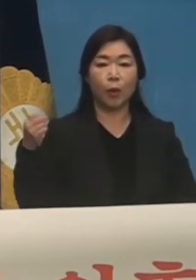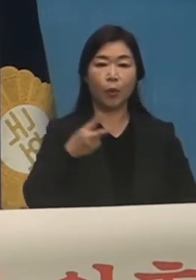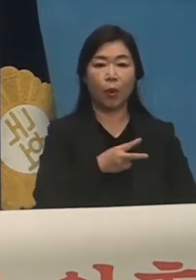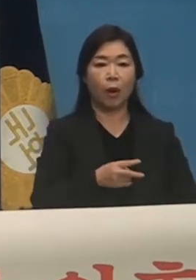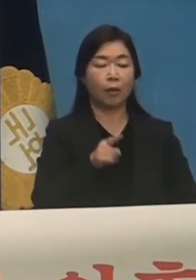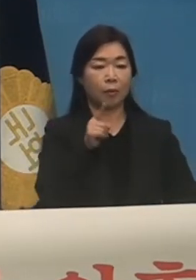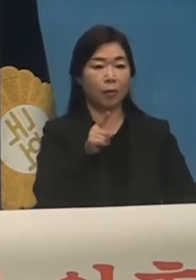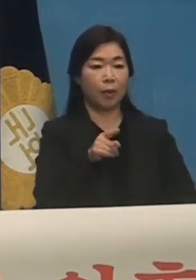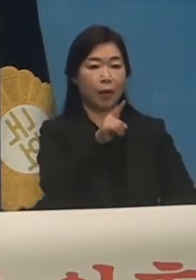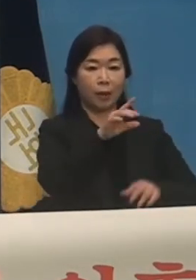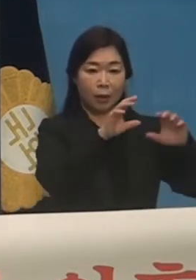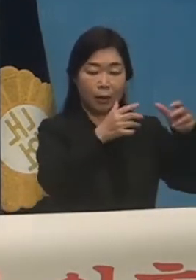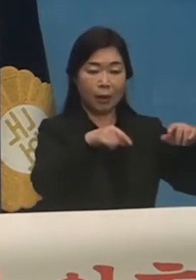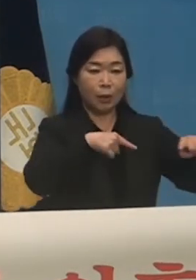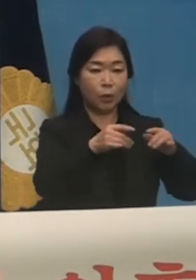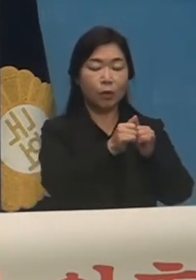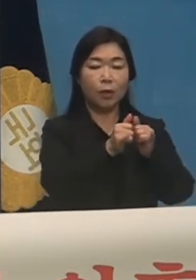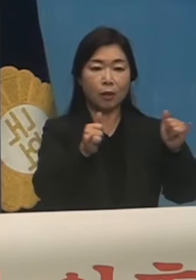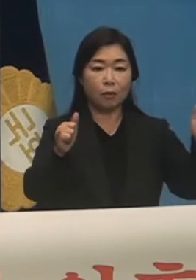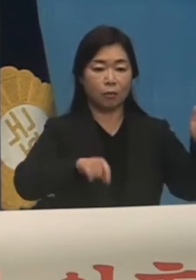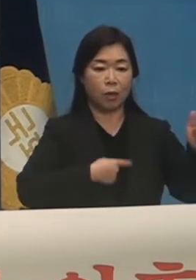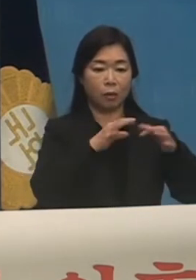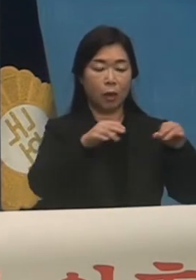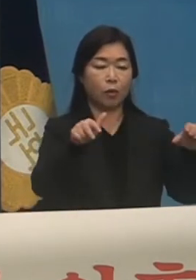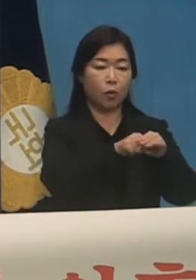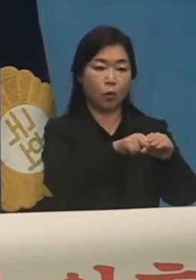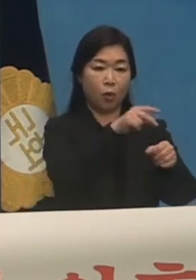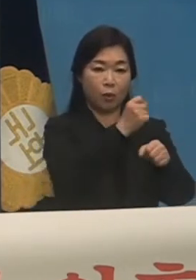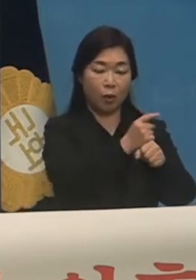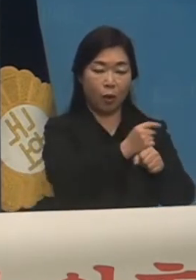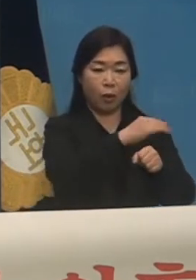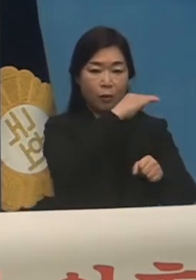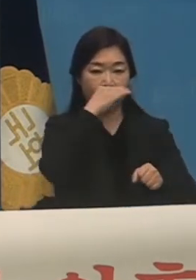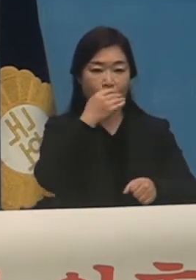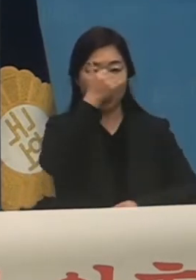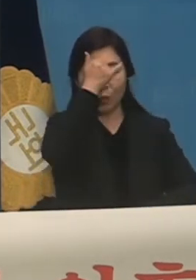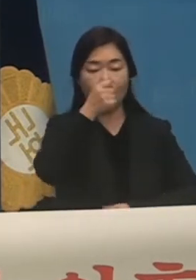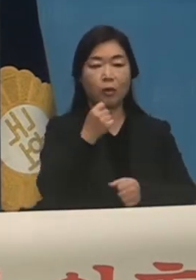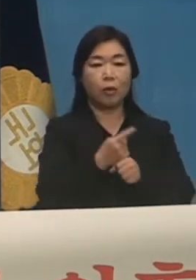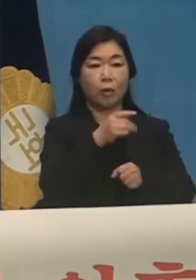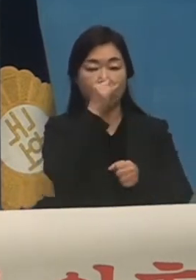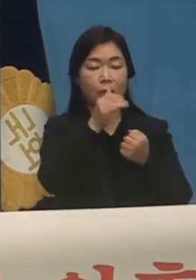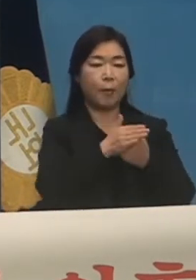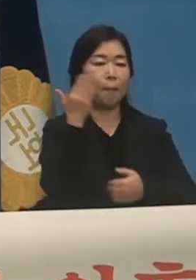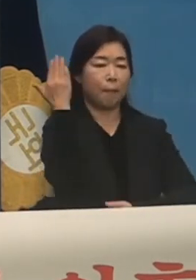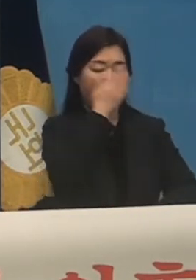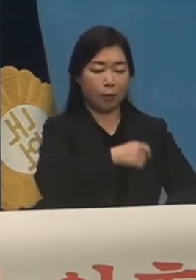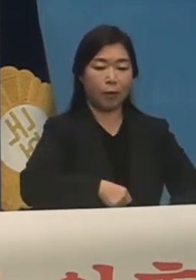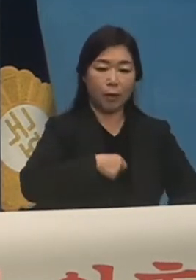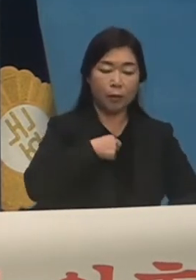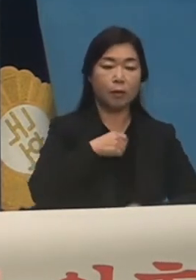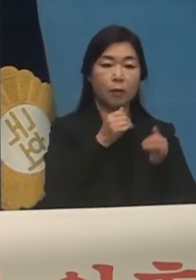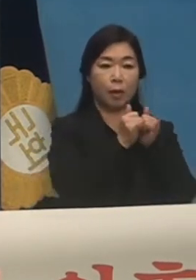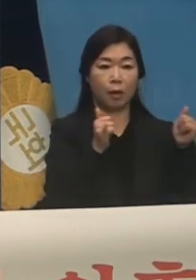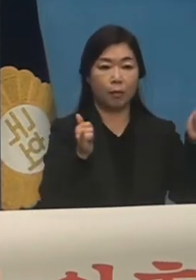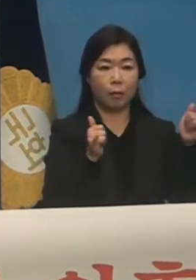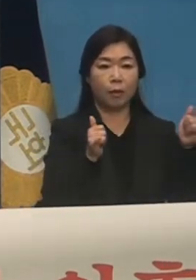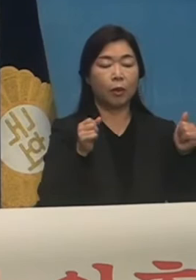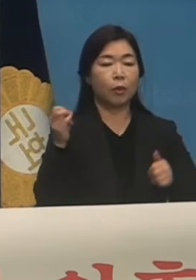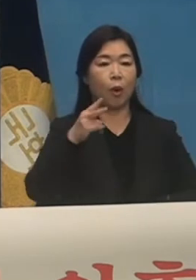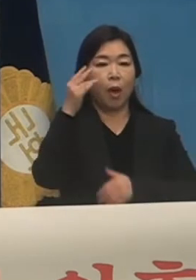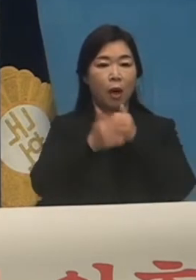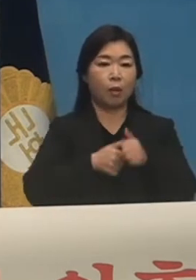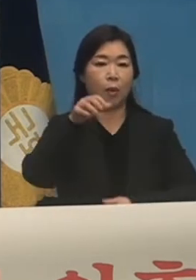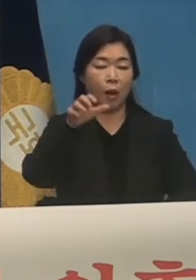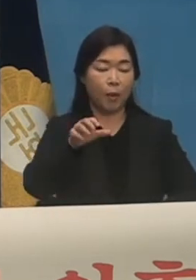한 나라의 지도자는 자신의 종교성과 도덕성이 있어서 건전하고 깨끗하여 하나님